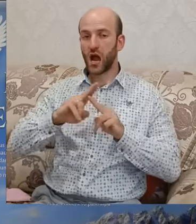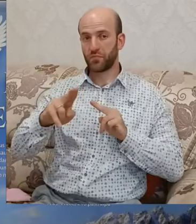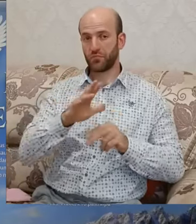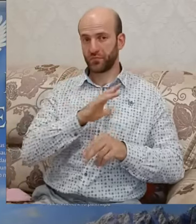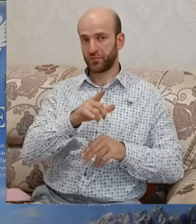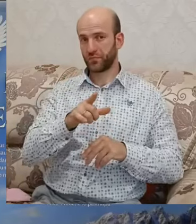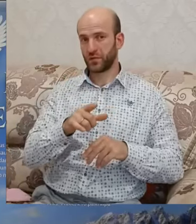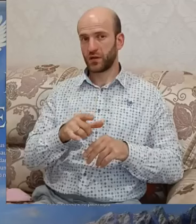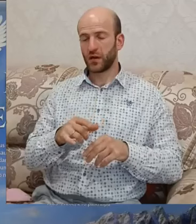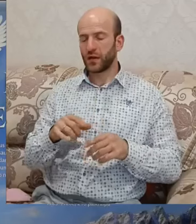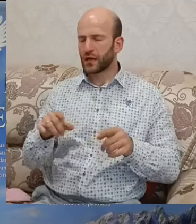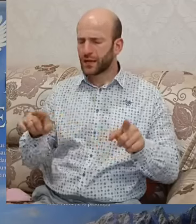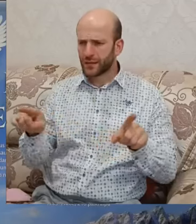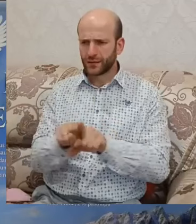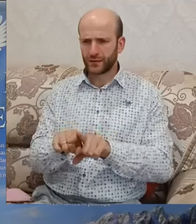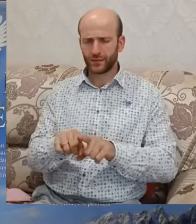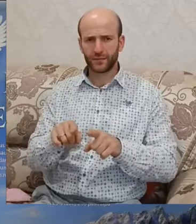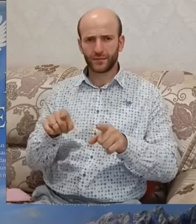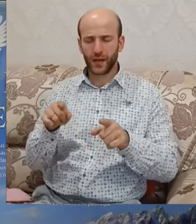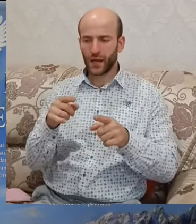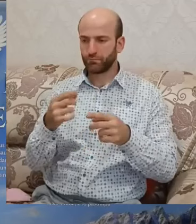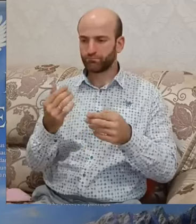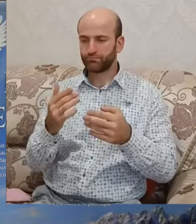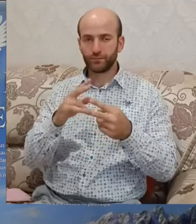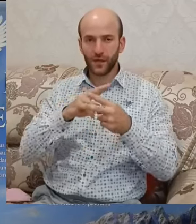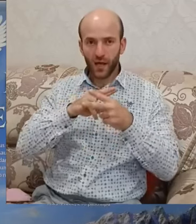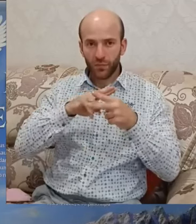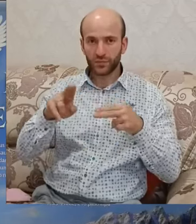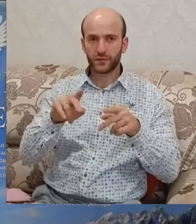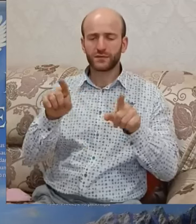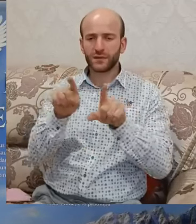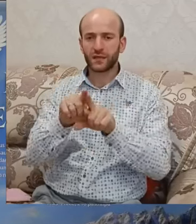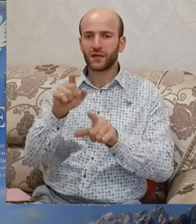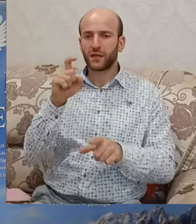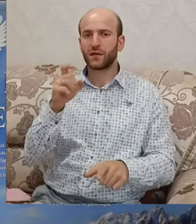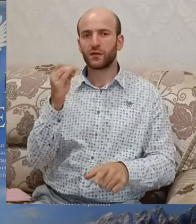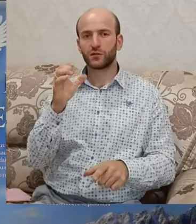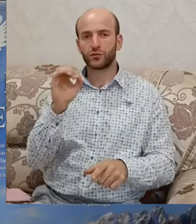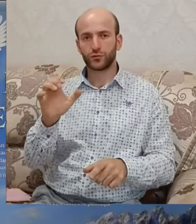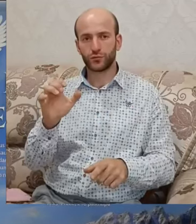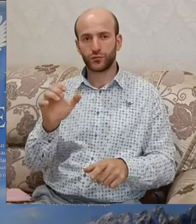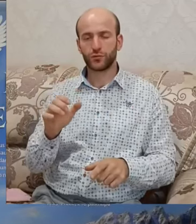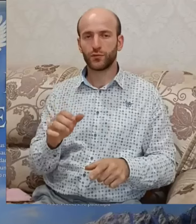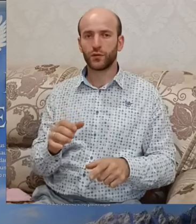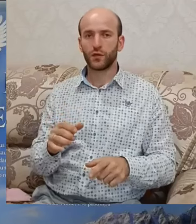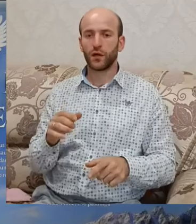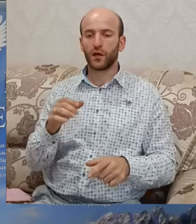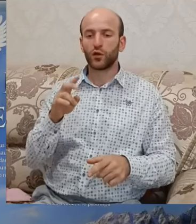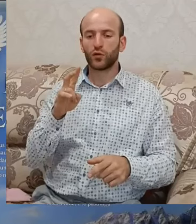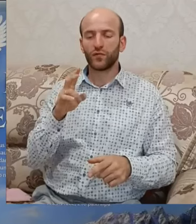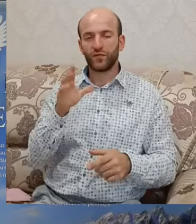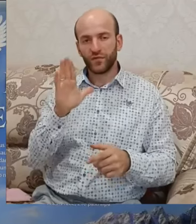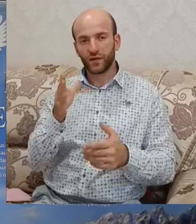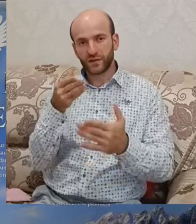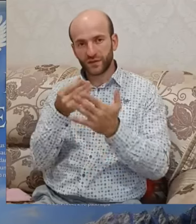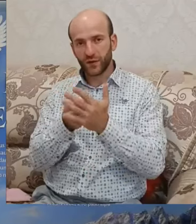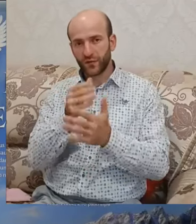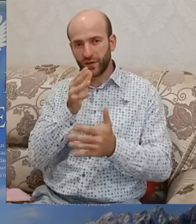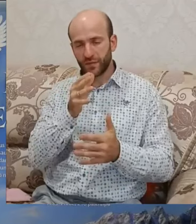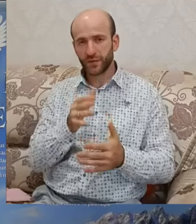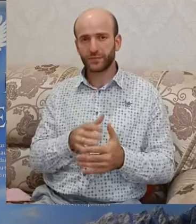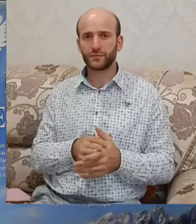Та пати. То же самое. Тас пац Христос. Тот же самый Христос. Лайкуя теюс. В свое время. Kuris